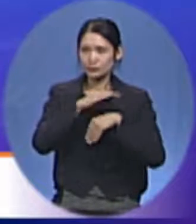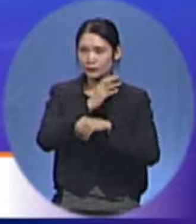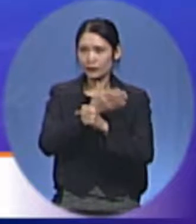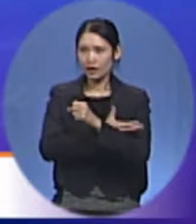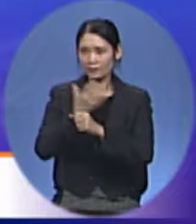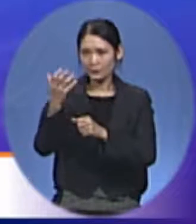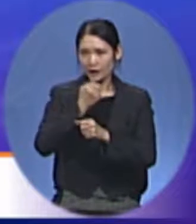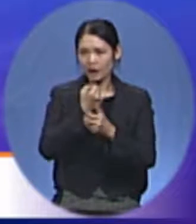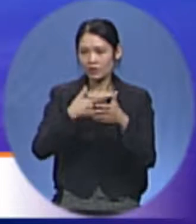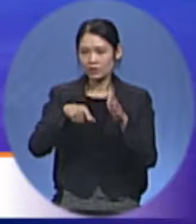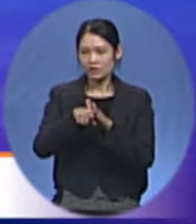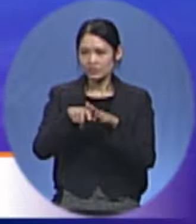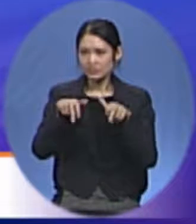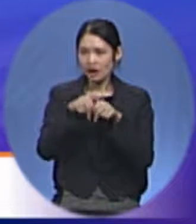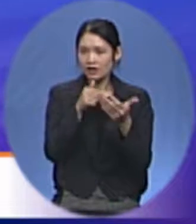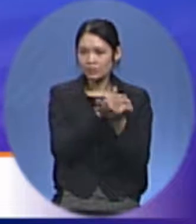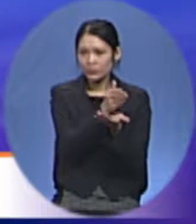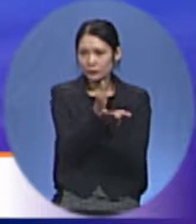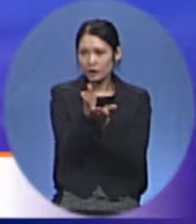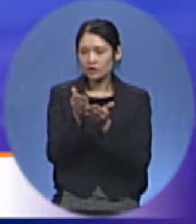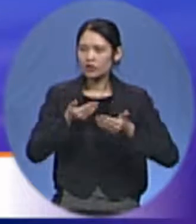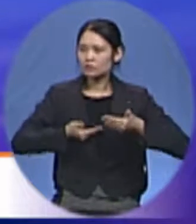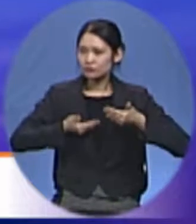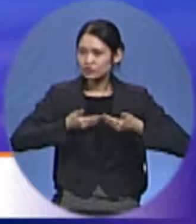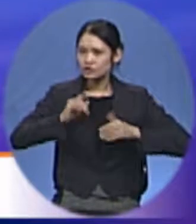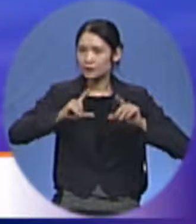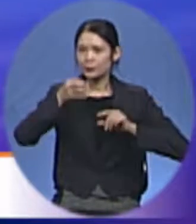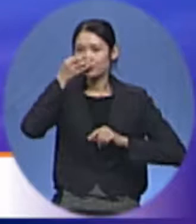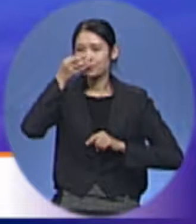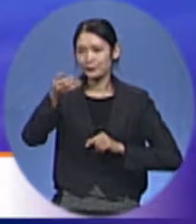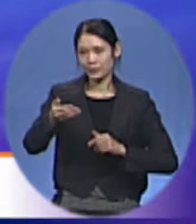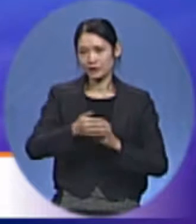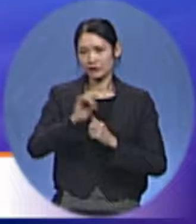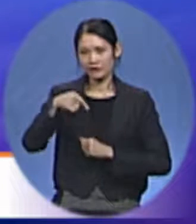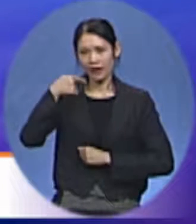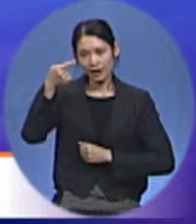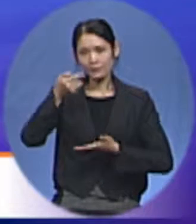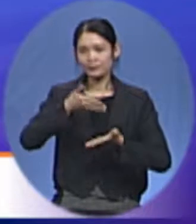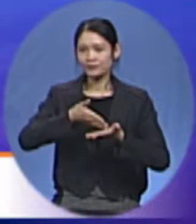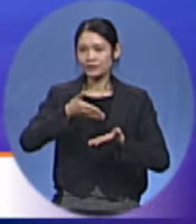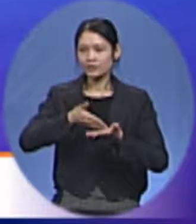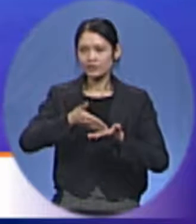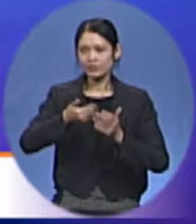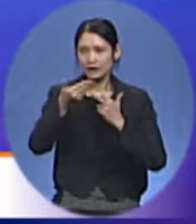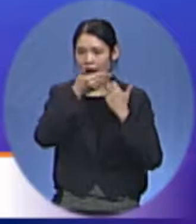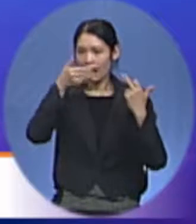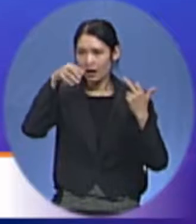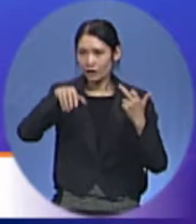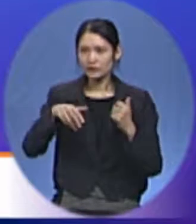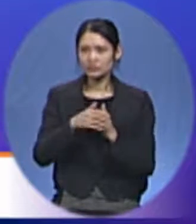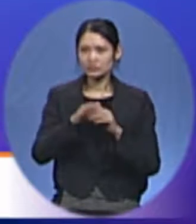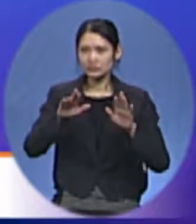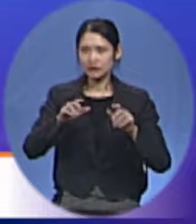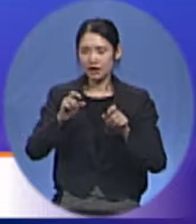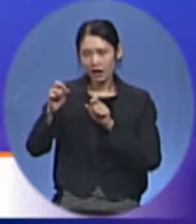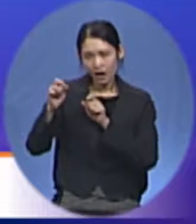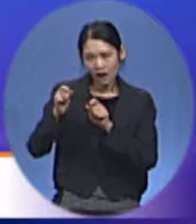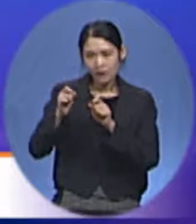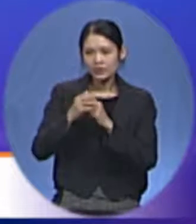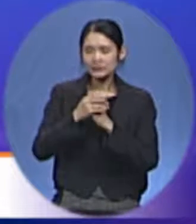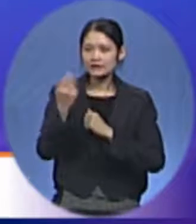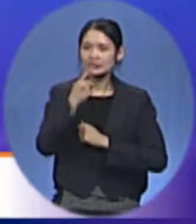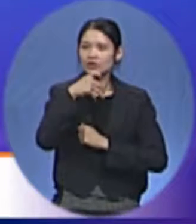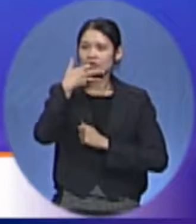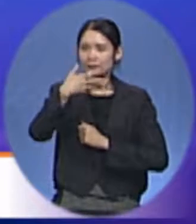위해 장애계 역시 매우 분주해진 모습이었습니다. 네, 다음 뉴스입니다. 강원도에서는 지금 막바지 2018